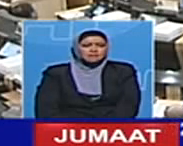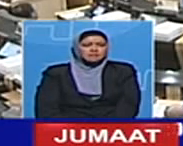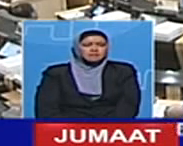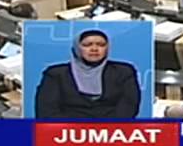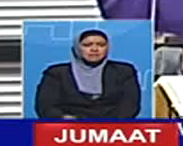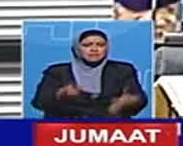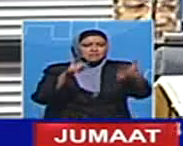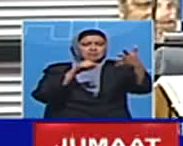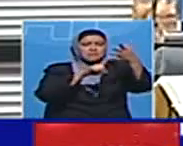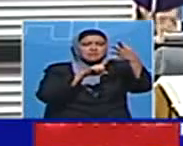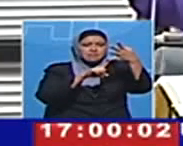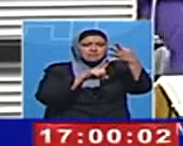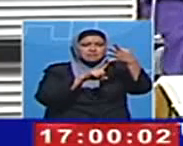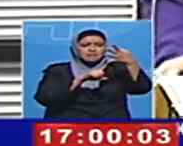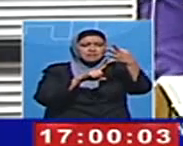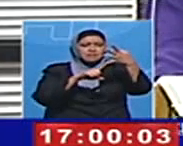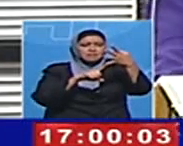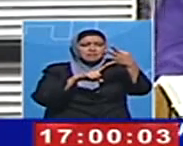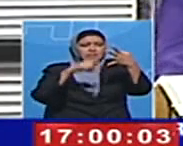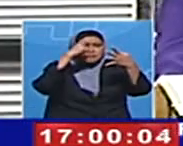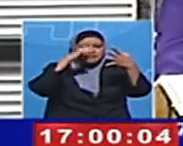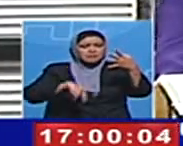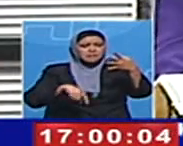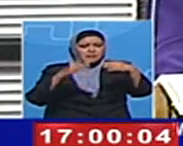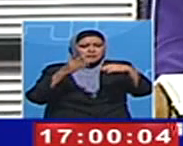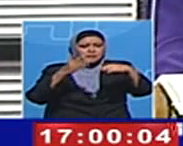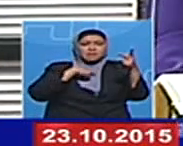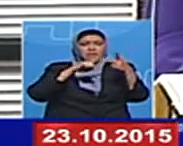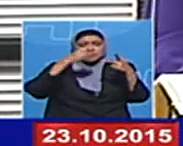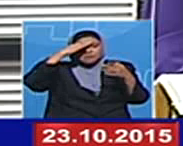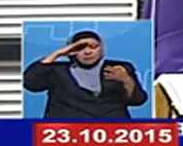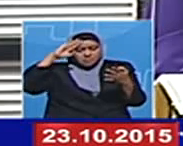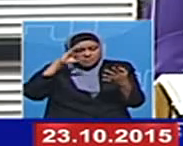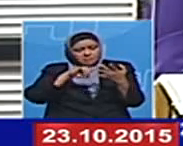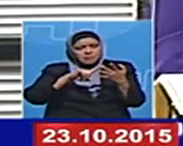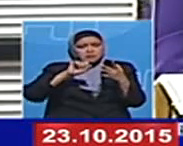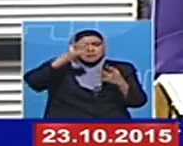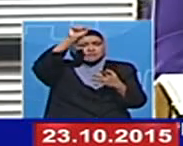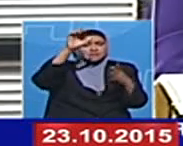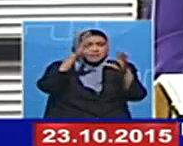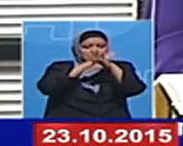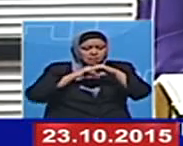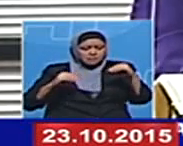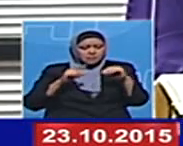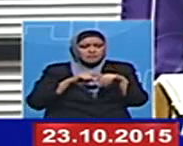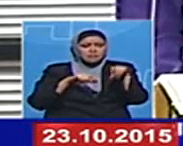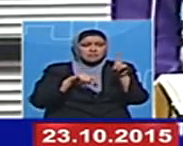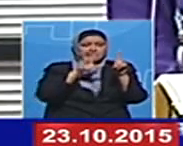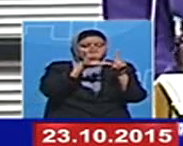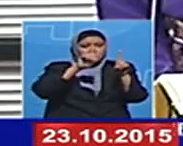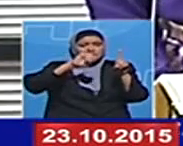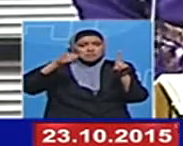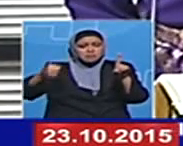utamaan keempat memperkasa agenda Bumiputera sebanyak 150 juta